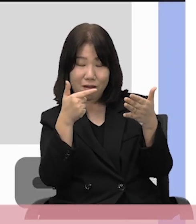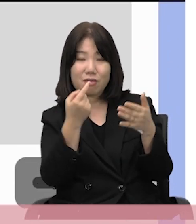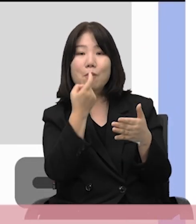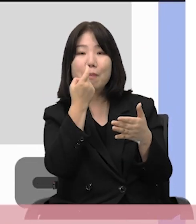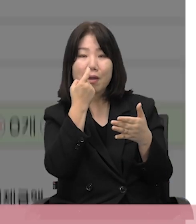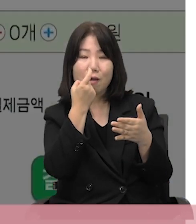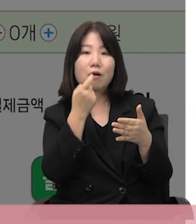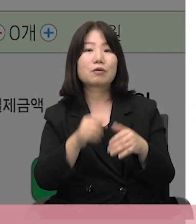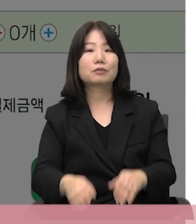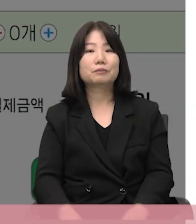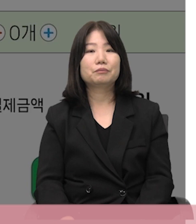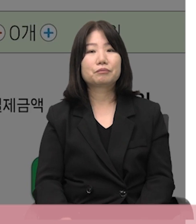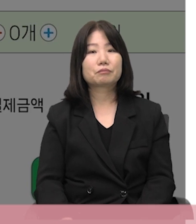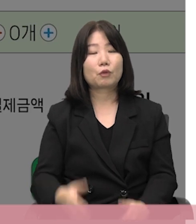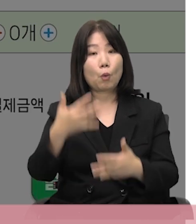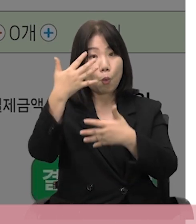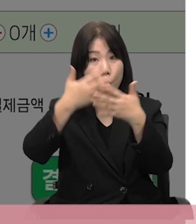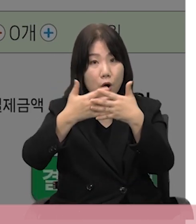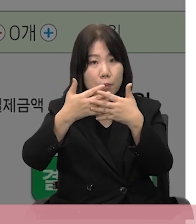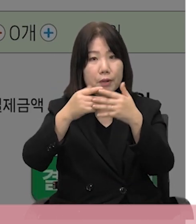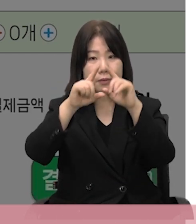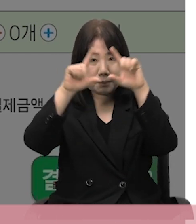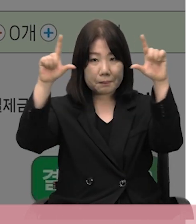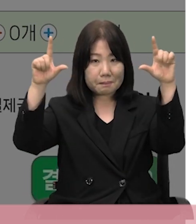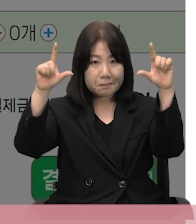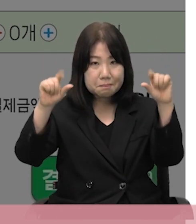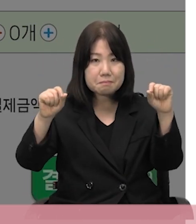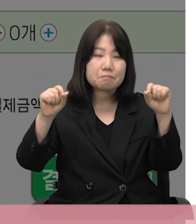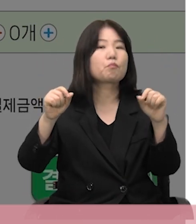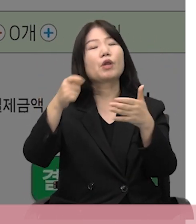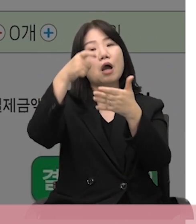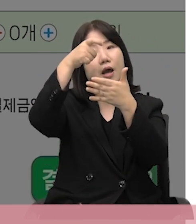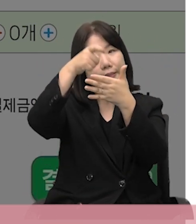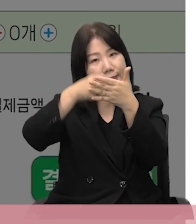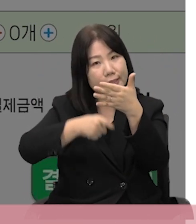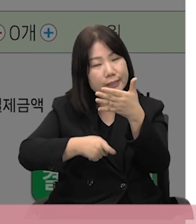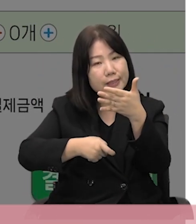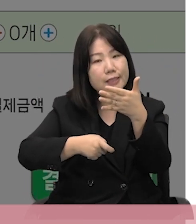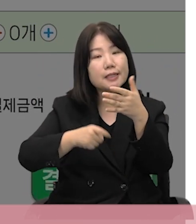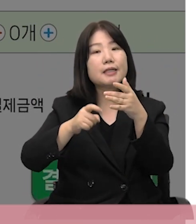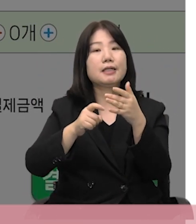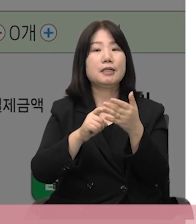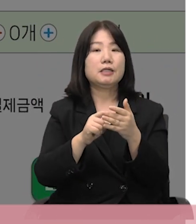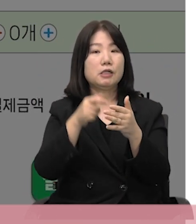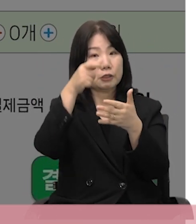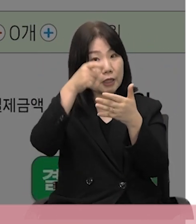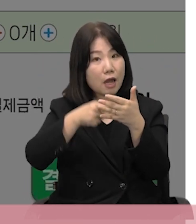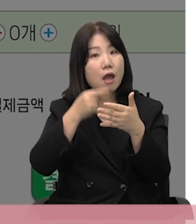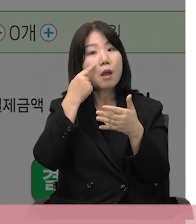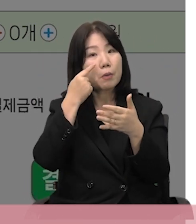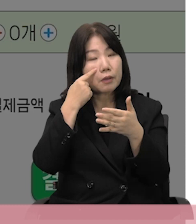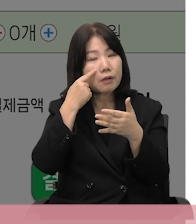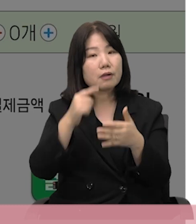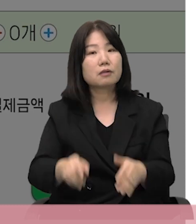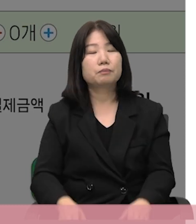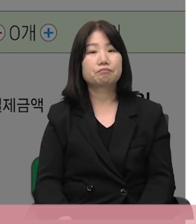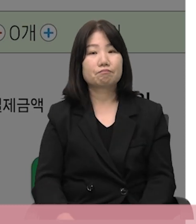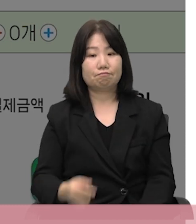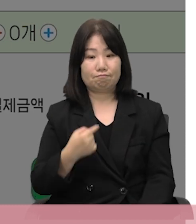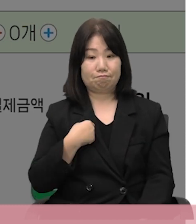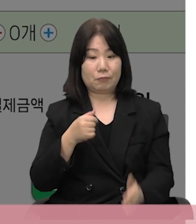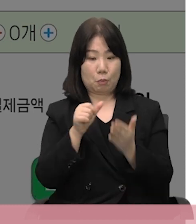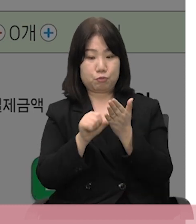배워봅시다. 화면에 상품의 바코드를 스캔하세요 라는 안내가 나와 있어요. 그럼 제가 고른